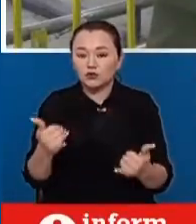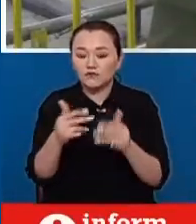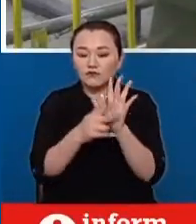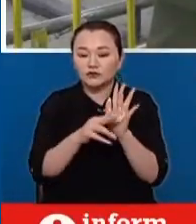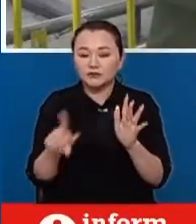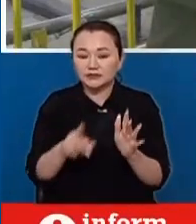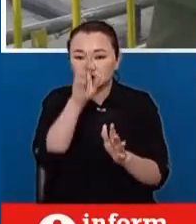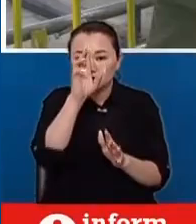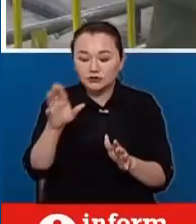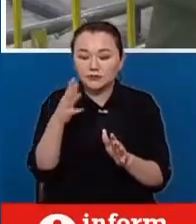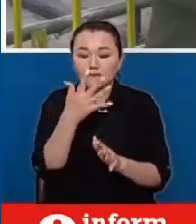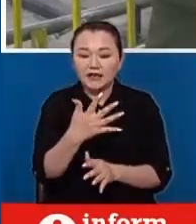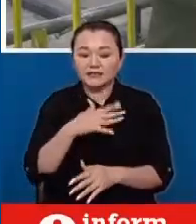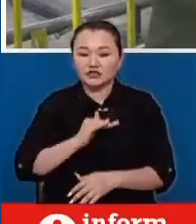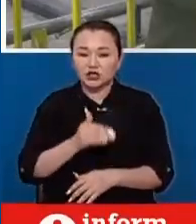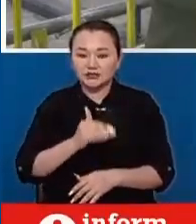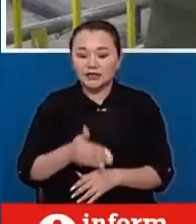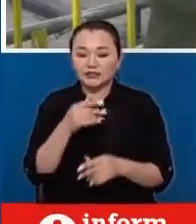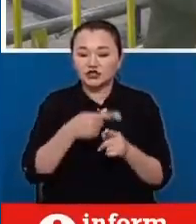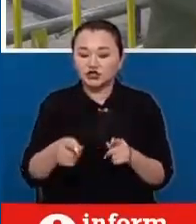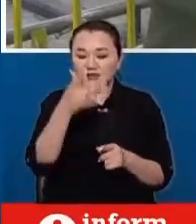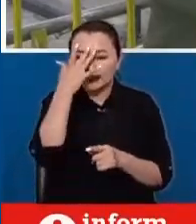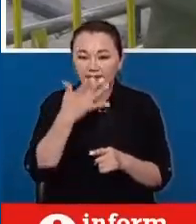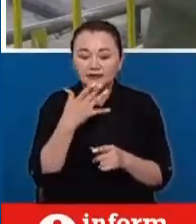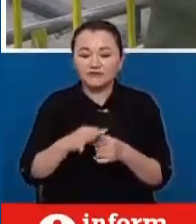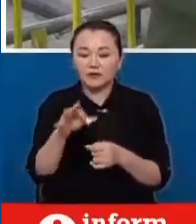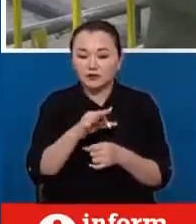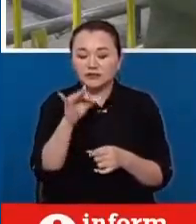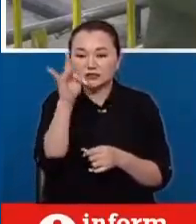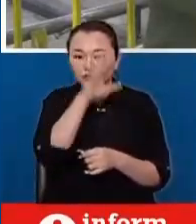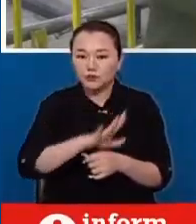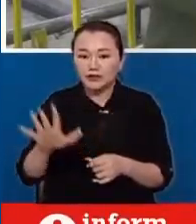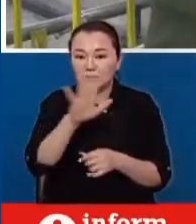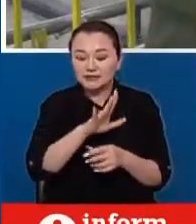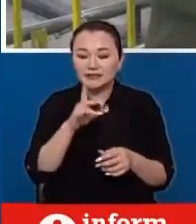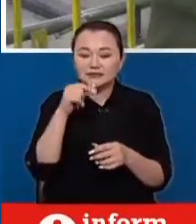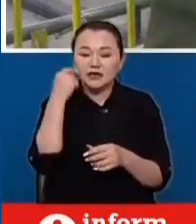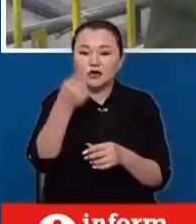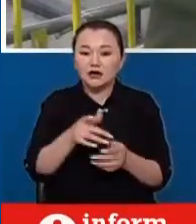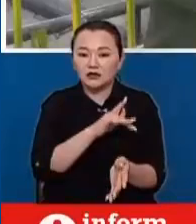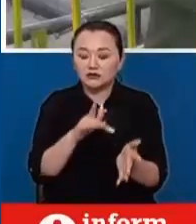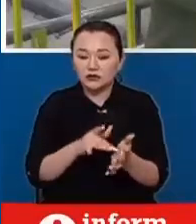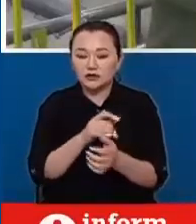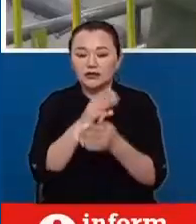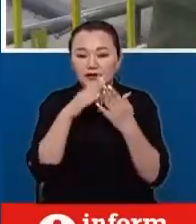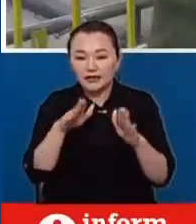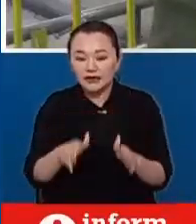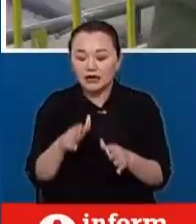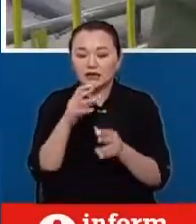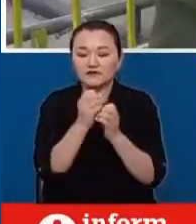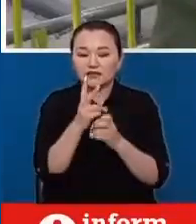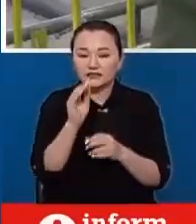них государственные и 5 частные. В течение лета в областных и республиканских загородных лагерях отдохнут более 12